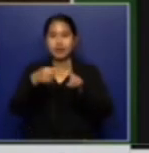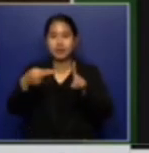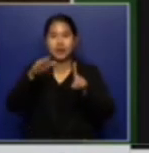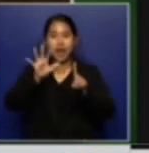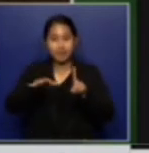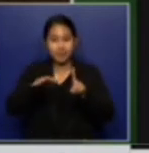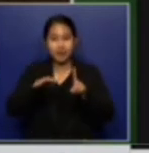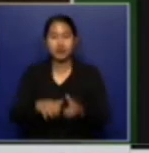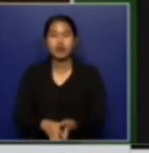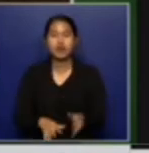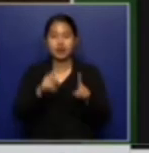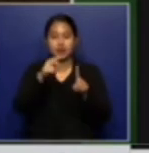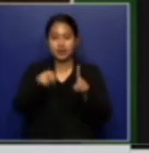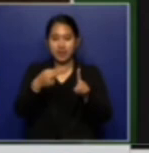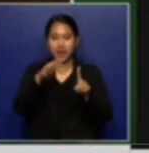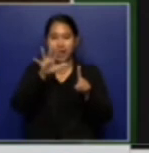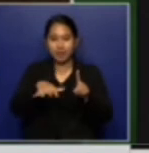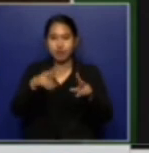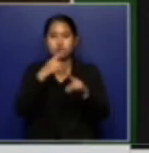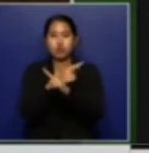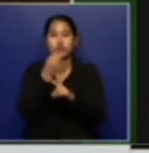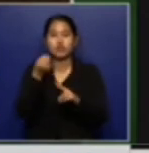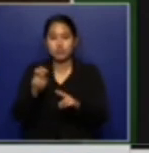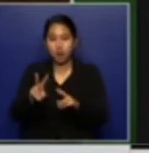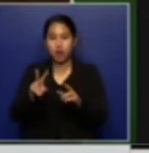15,000คูณ12เดือนเนี่ยมันตก 200,000